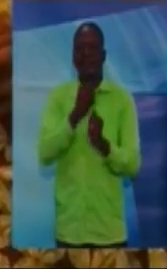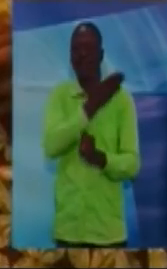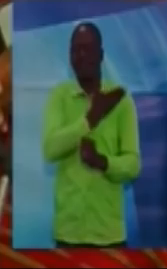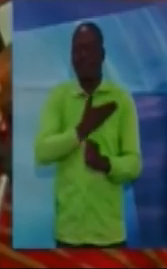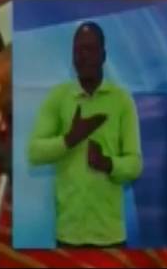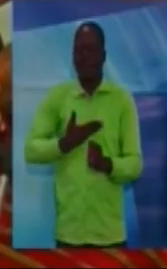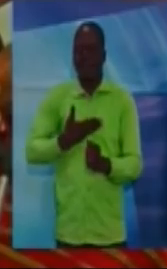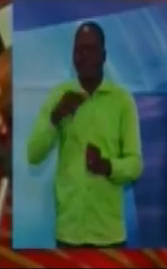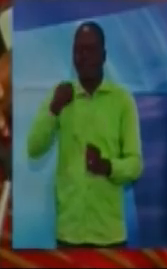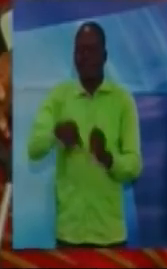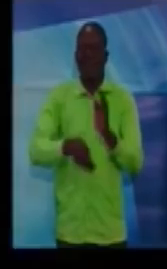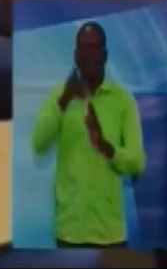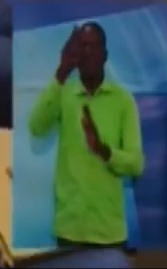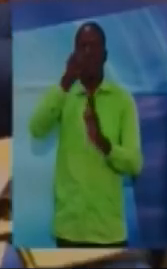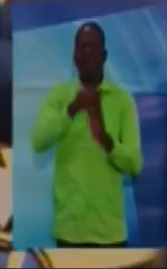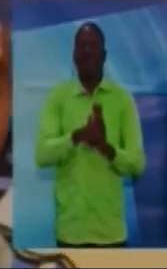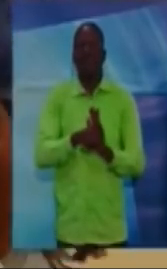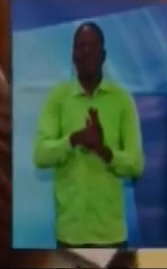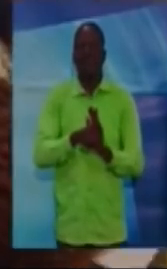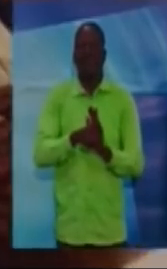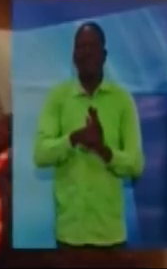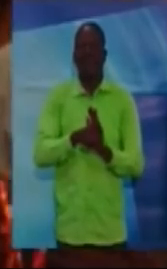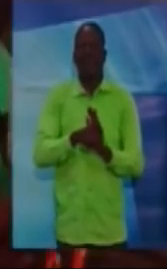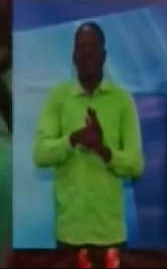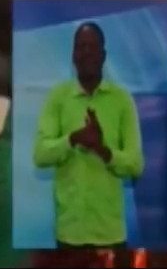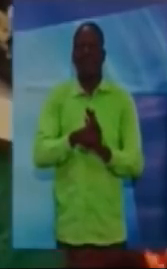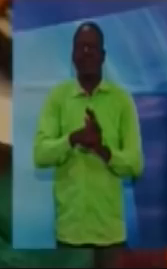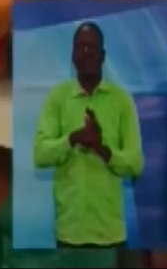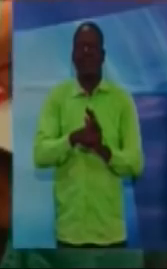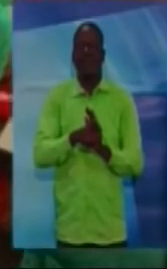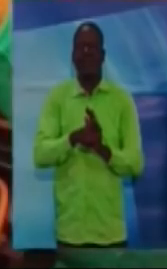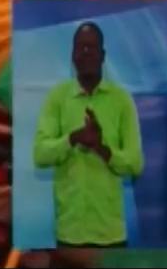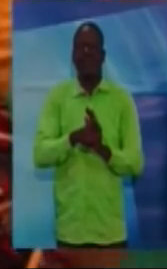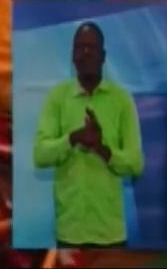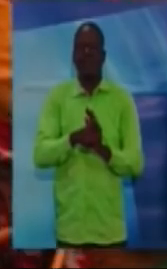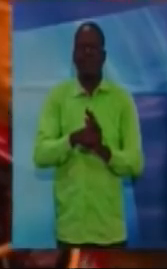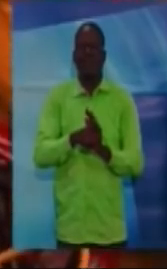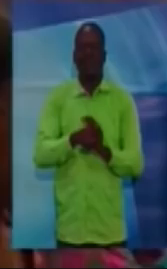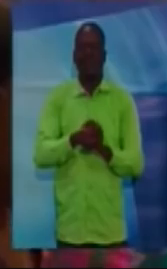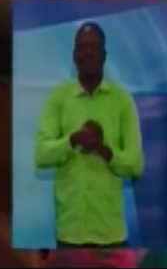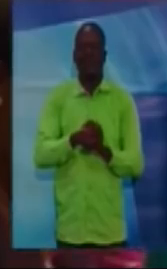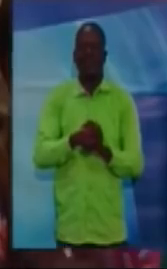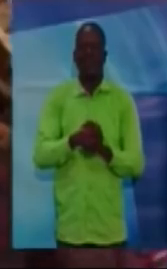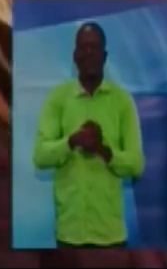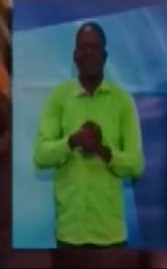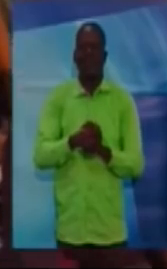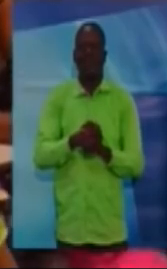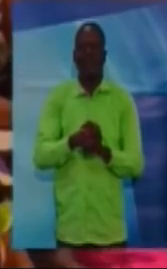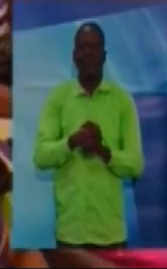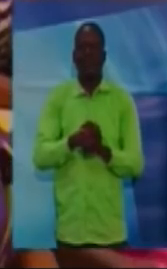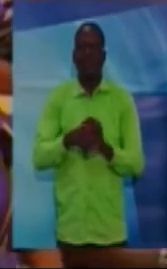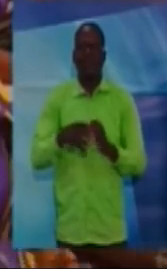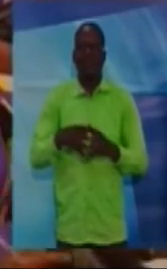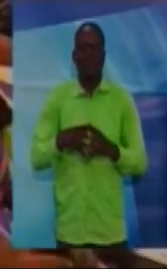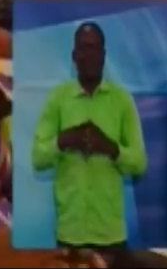que le développement ne se fera jamais sans la femme. C'est un investissement coûteux, c'est vrai, mais c'est un